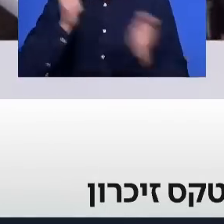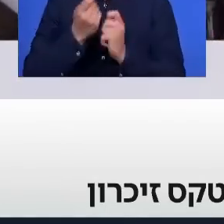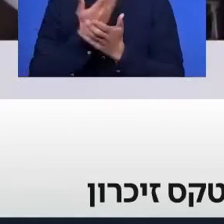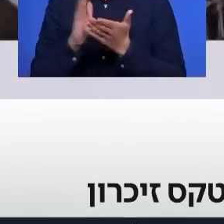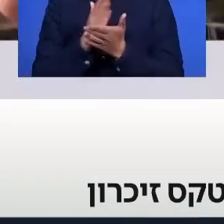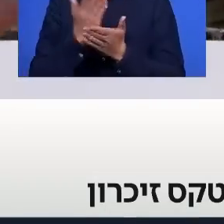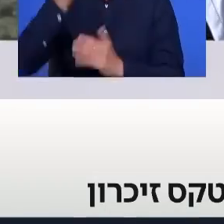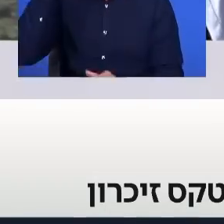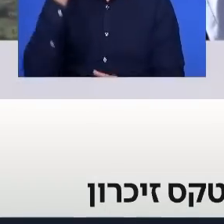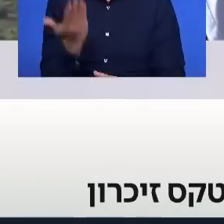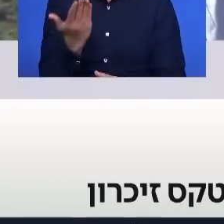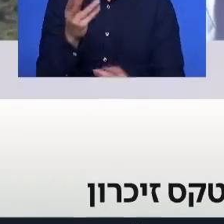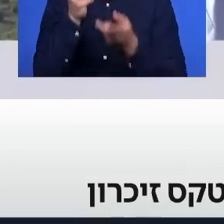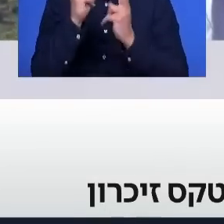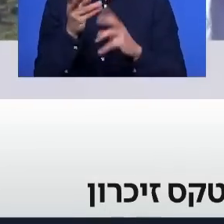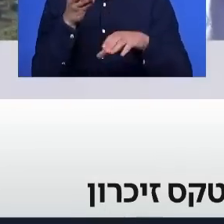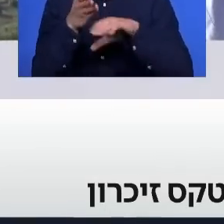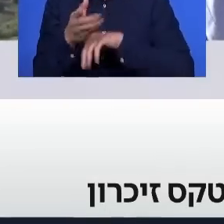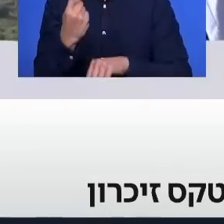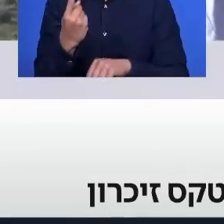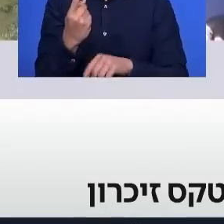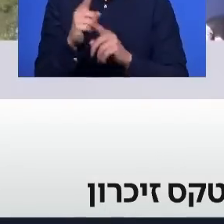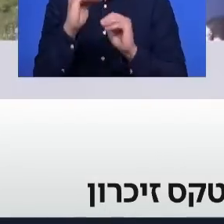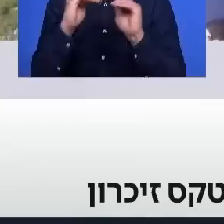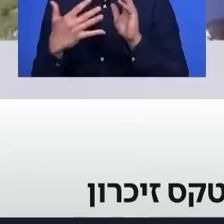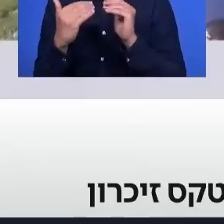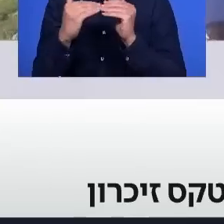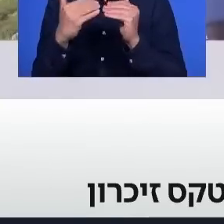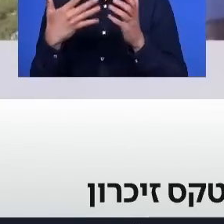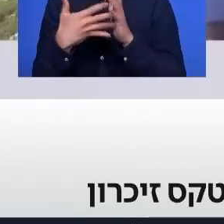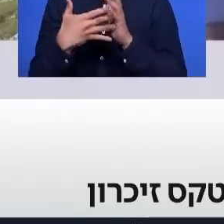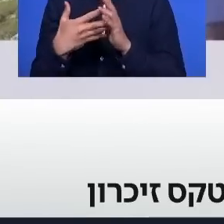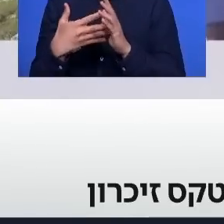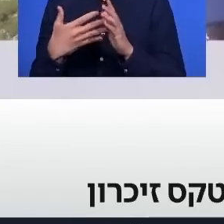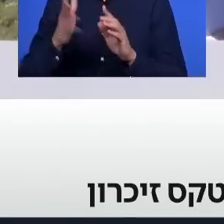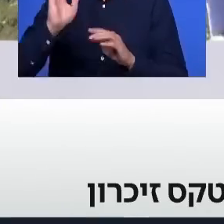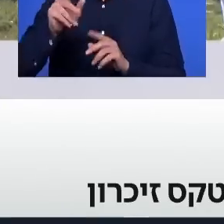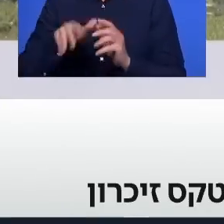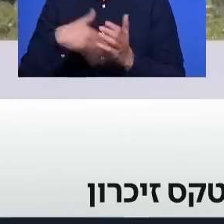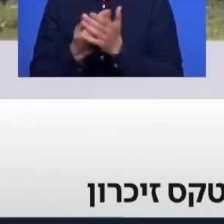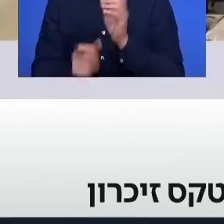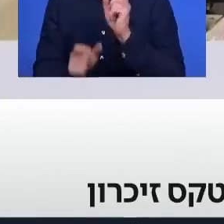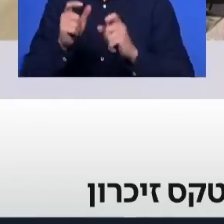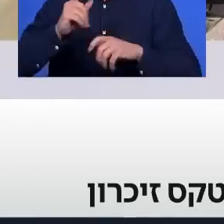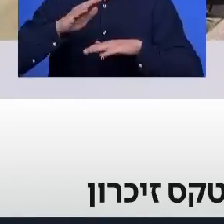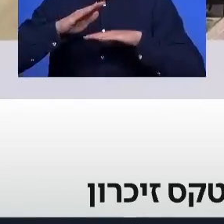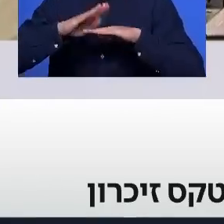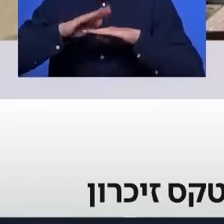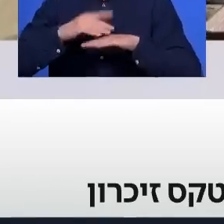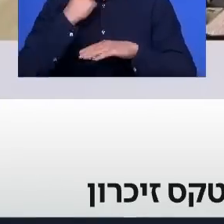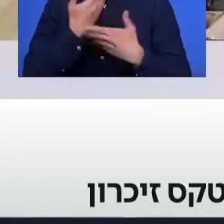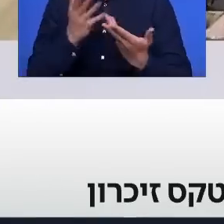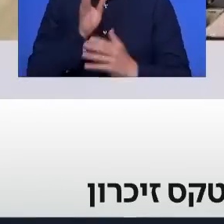שהייתה בעבר, לאפשר את הכניסה בכפוף לבדיקה פרטנית, למרות המלצת הגורם המקצועי, מתפ"ש, שאמרו, אין